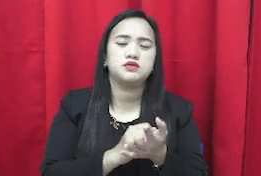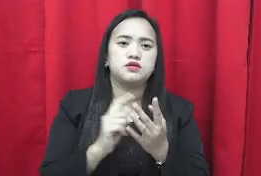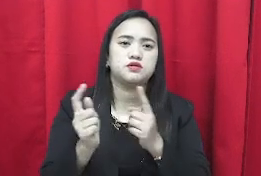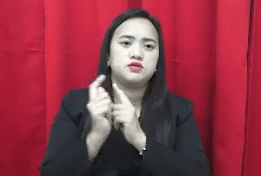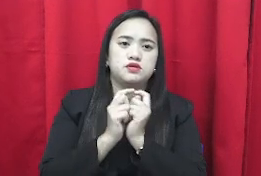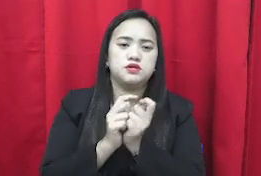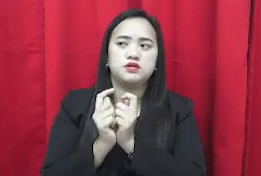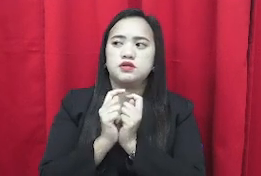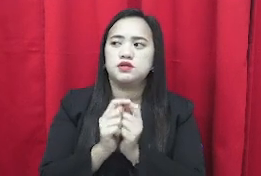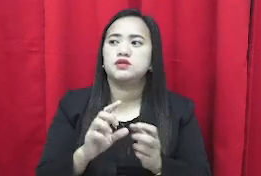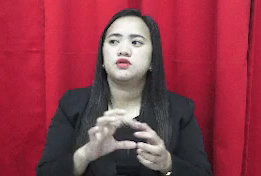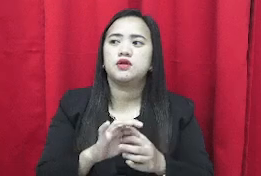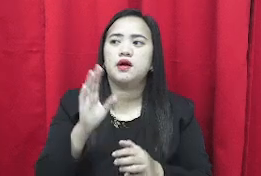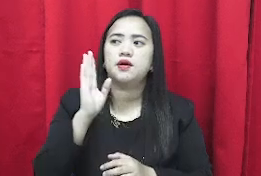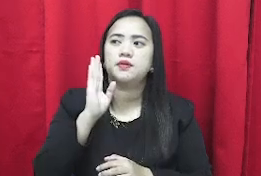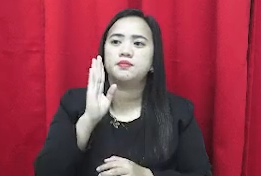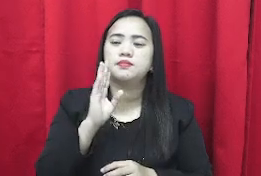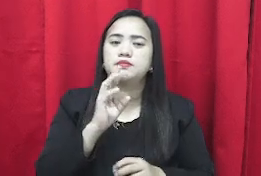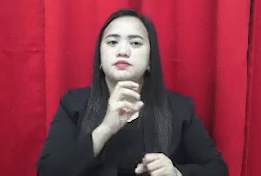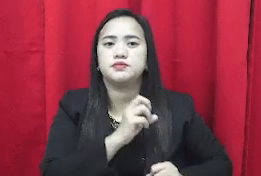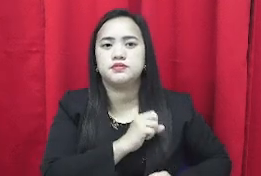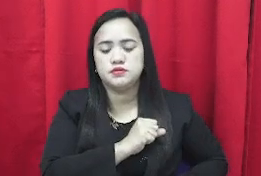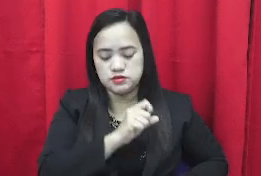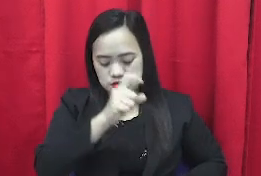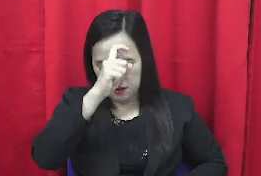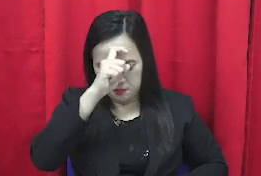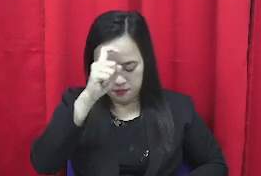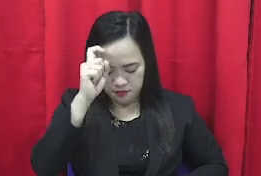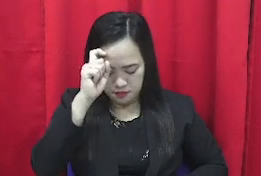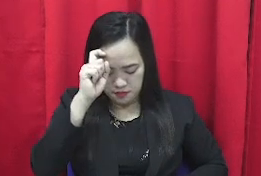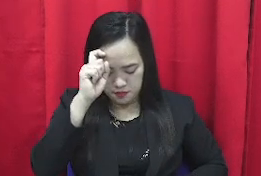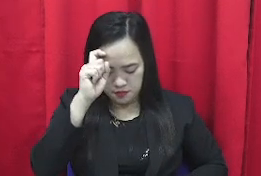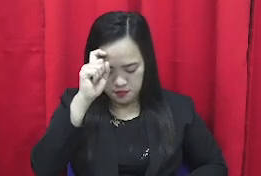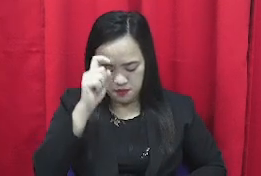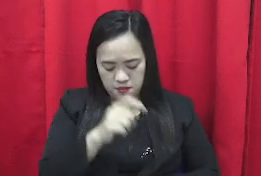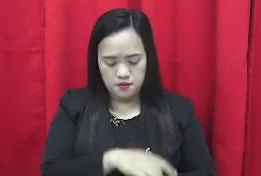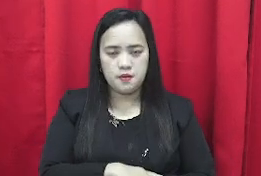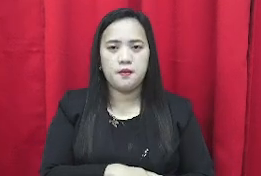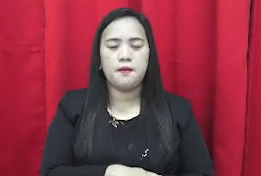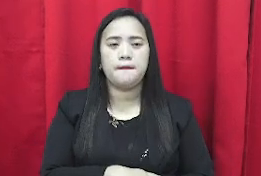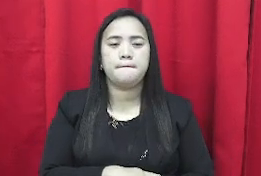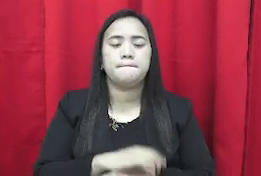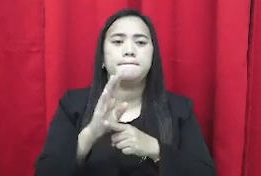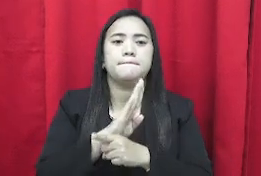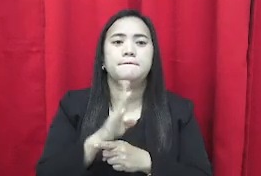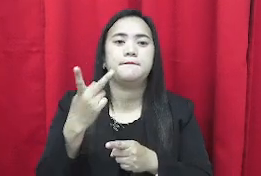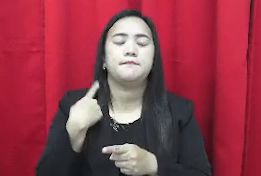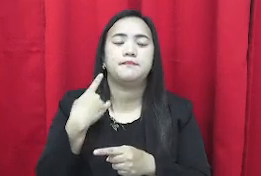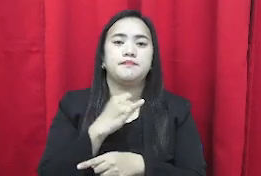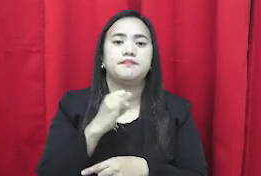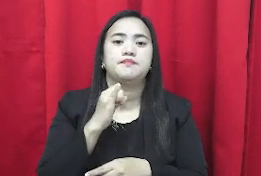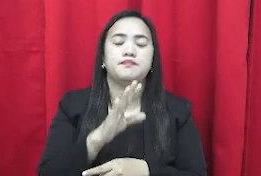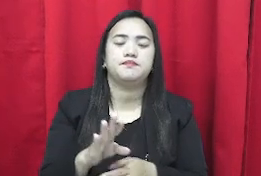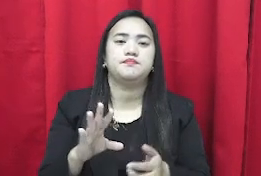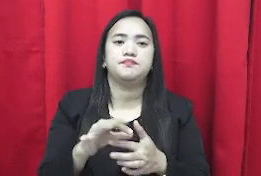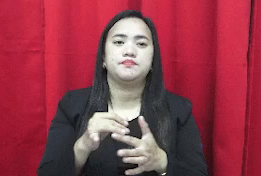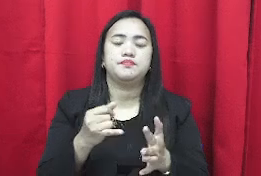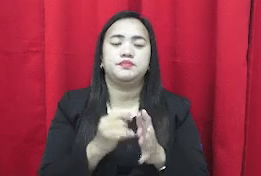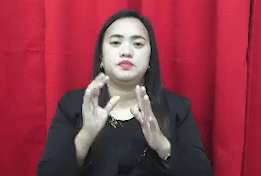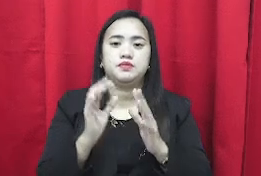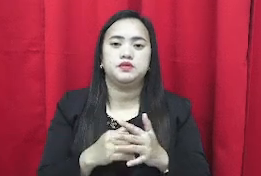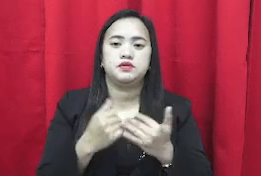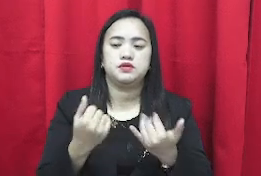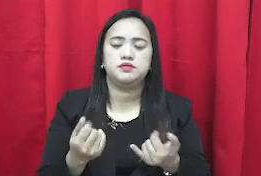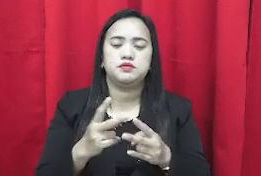programa ng summer balikatan mga bagay yan mga kapatid oo yung impact niyan Yung maitutulong niyan sa